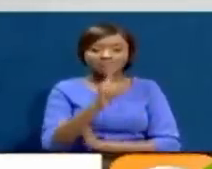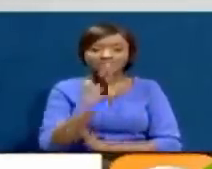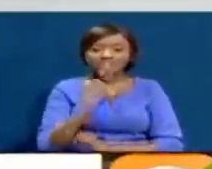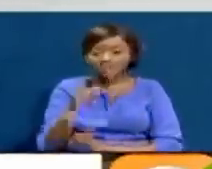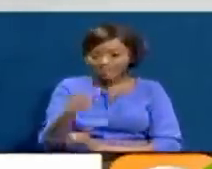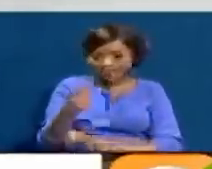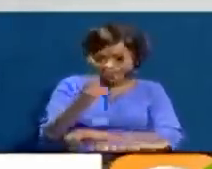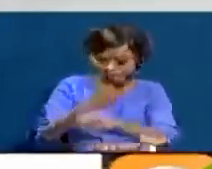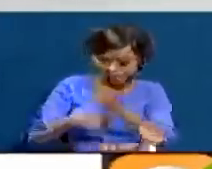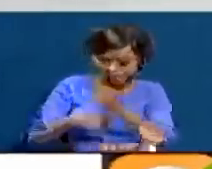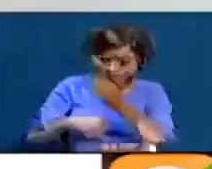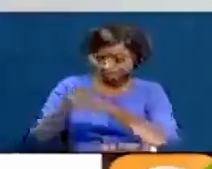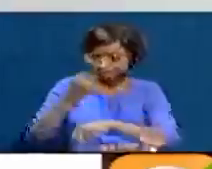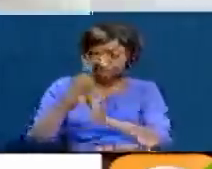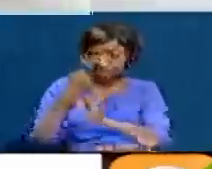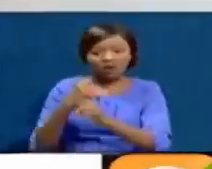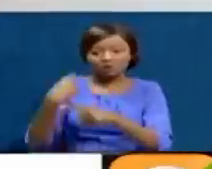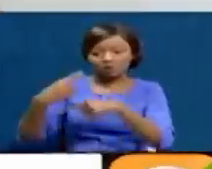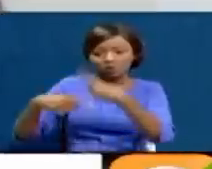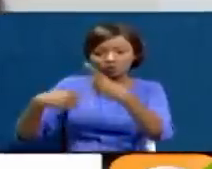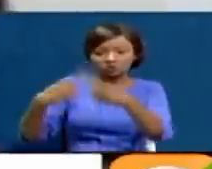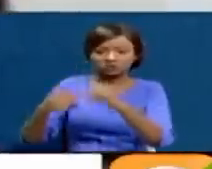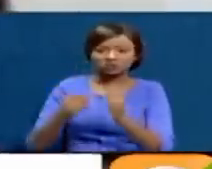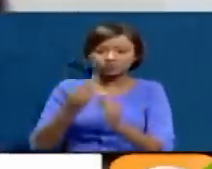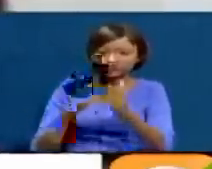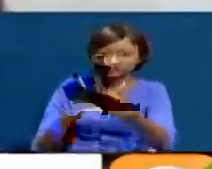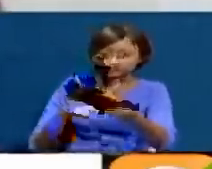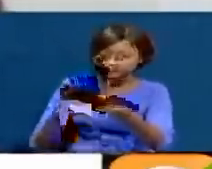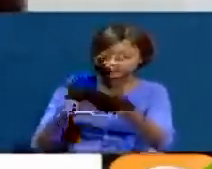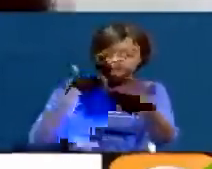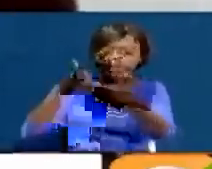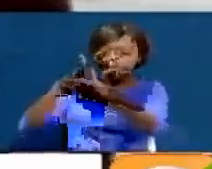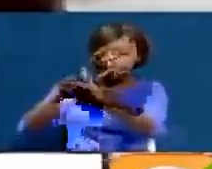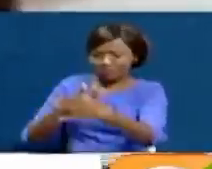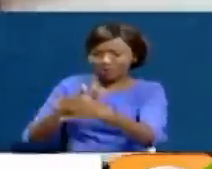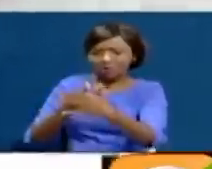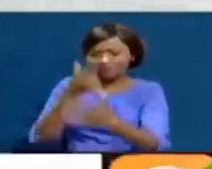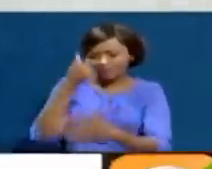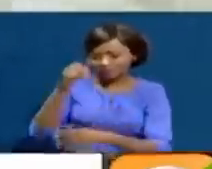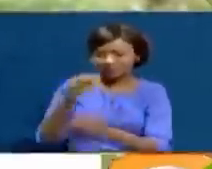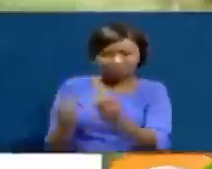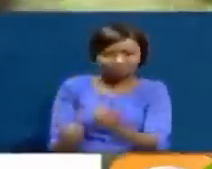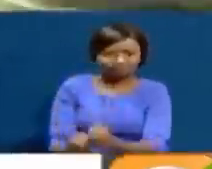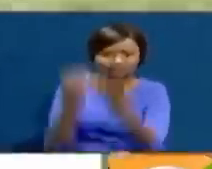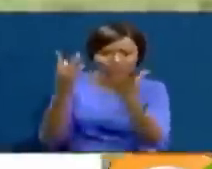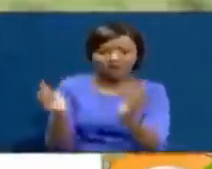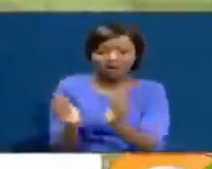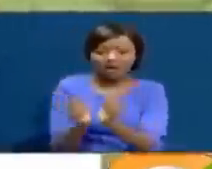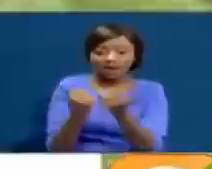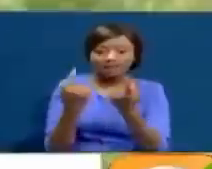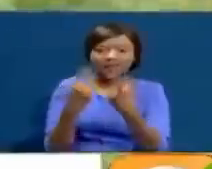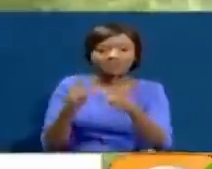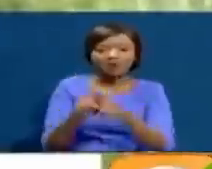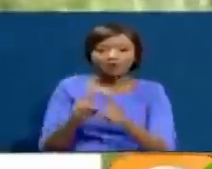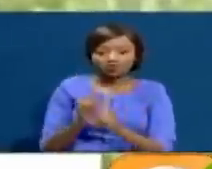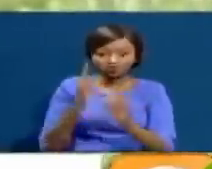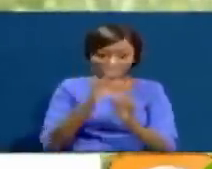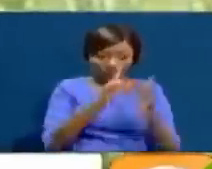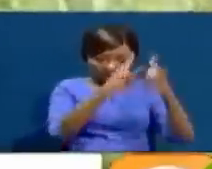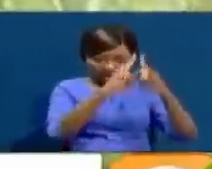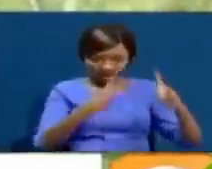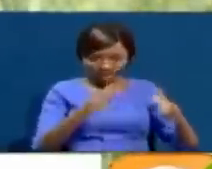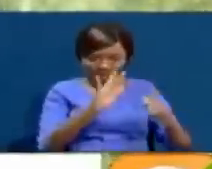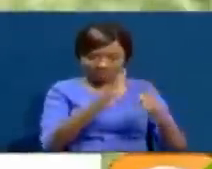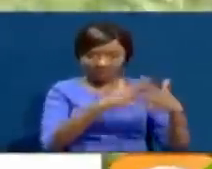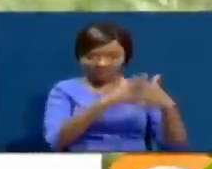wa ndege baada ya kusitishwa kwa muda kufuatia shambulizi hilo la alfajiri ya leo. Usimamizi wa majeshi ya Marekani barani Afrika umesema